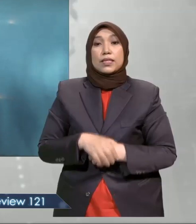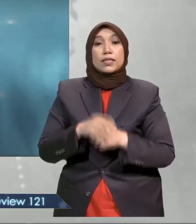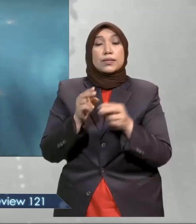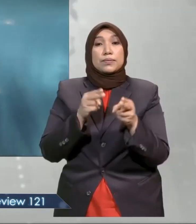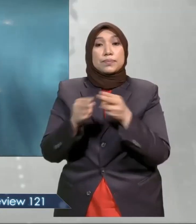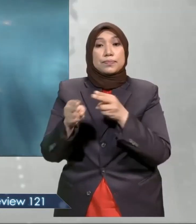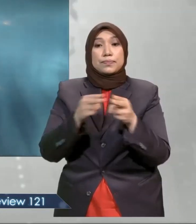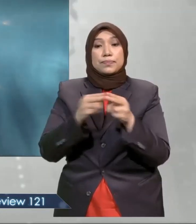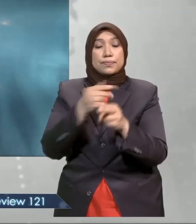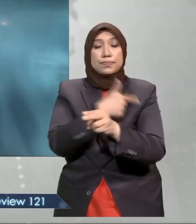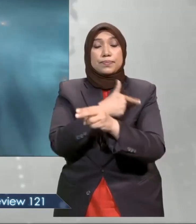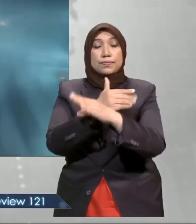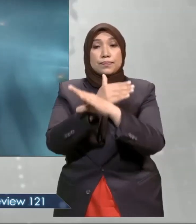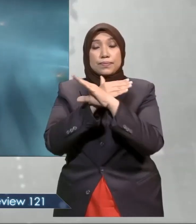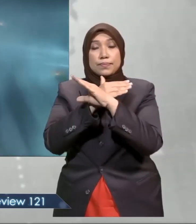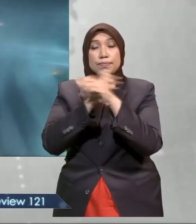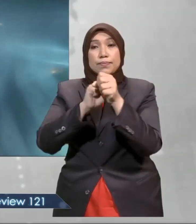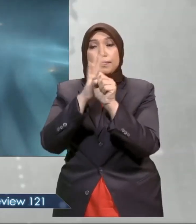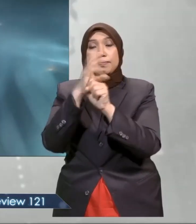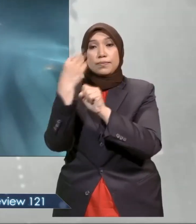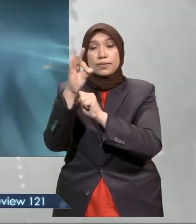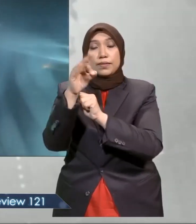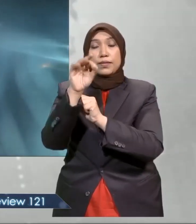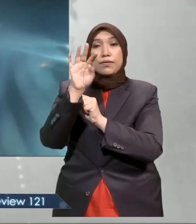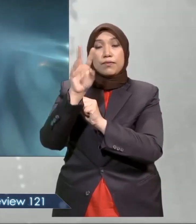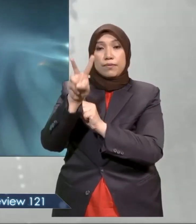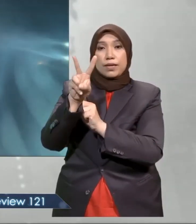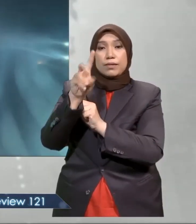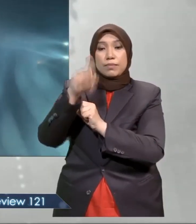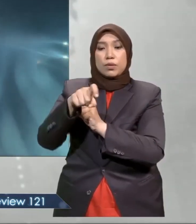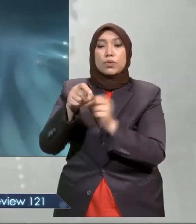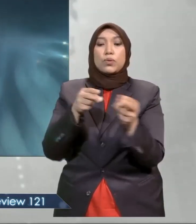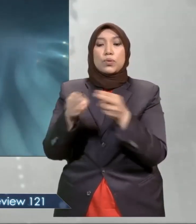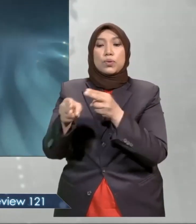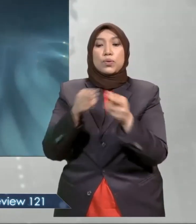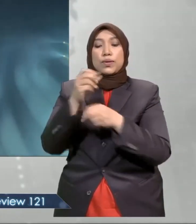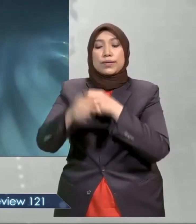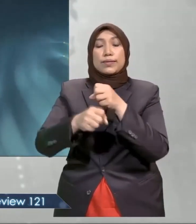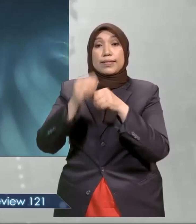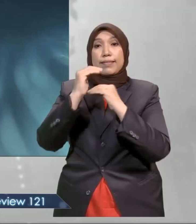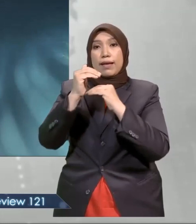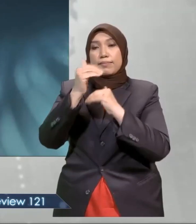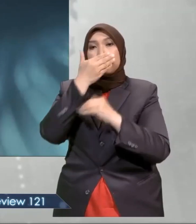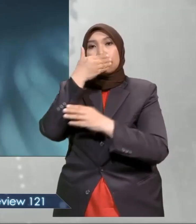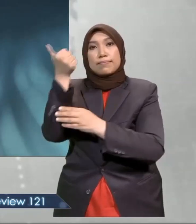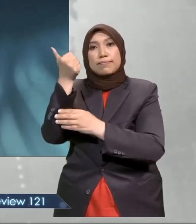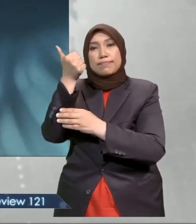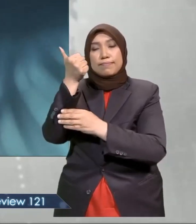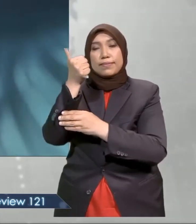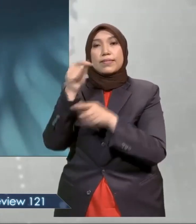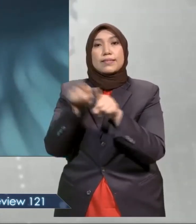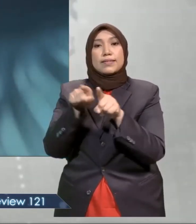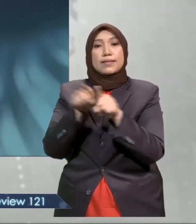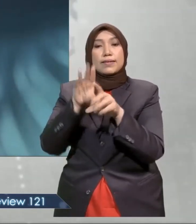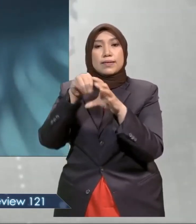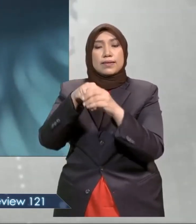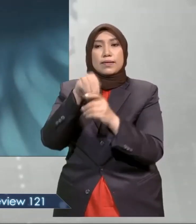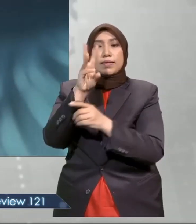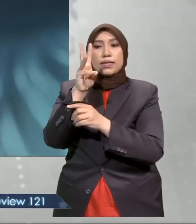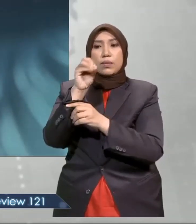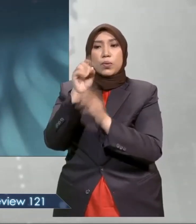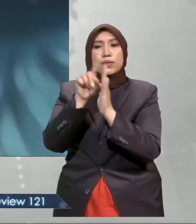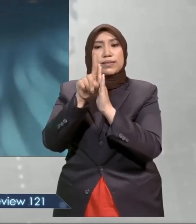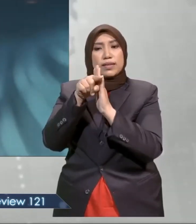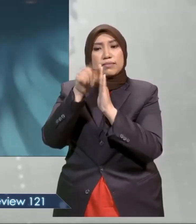Pengendalian dos vaksin COVID-19 Pfizer-BioNTech perlu dikendalikan pada tahap terbaik. Ini termasuk 60 saat